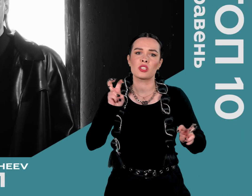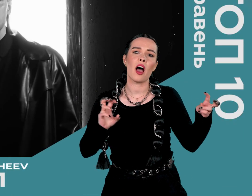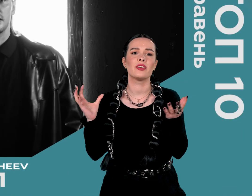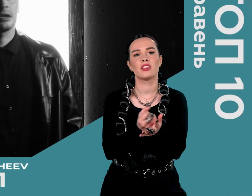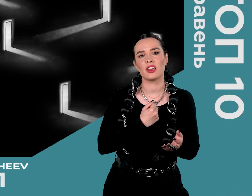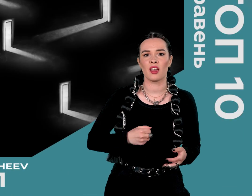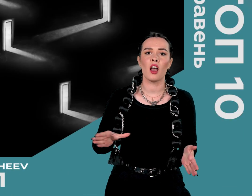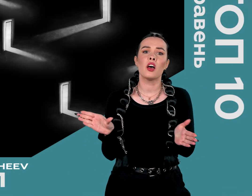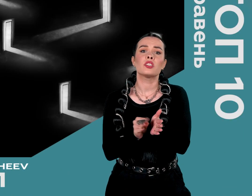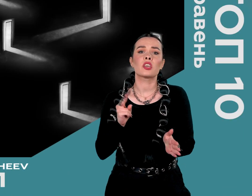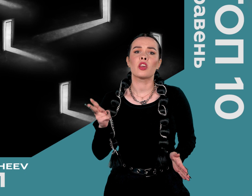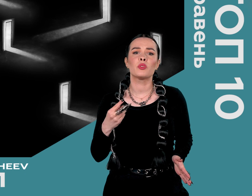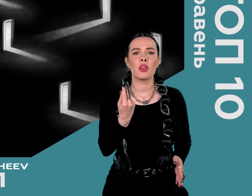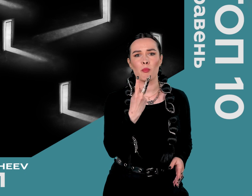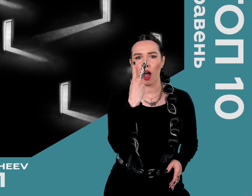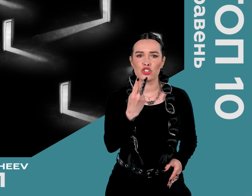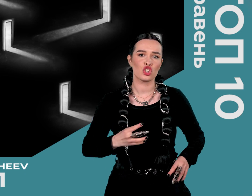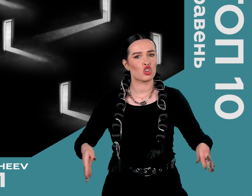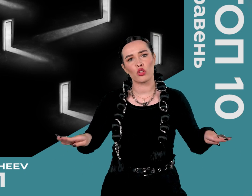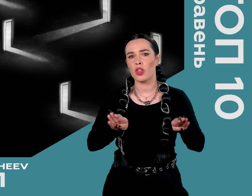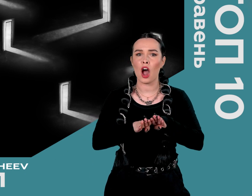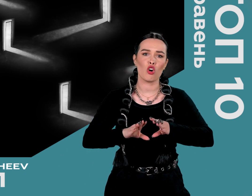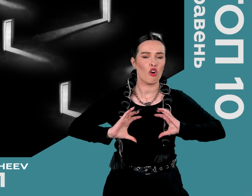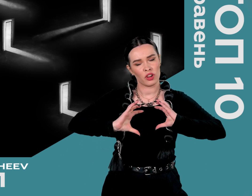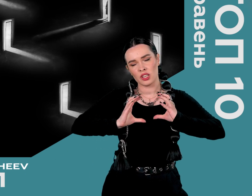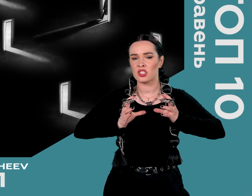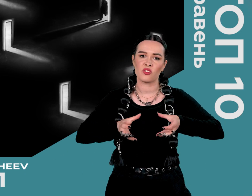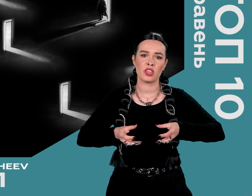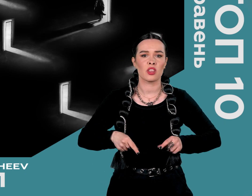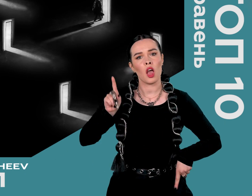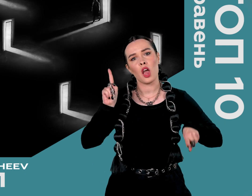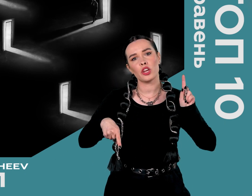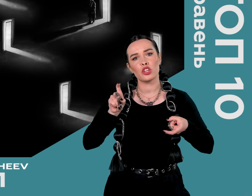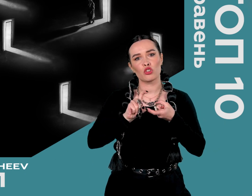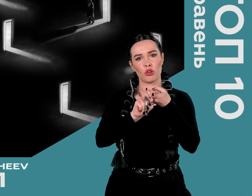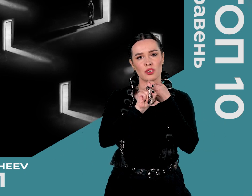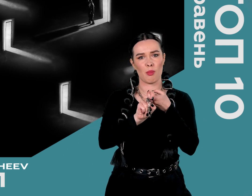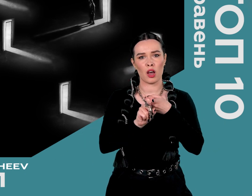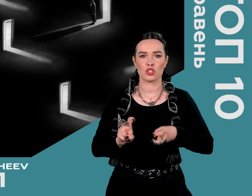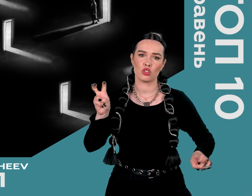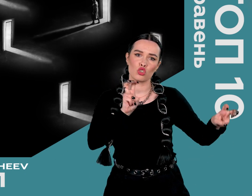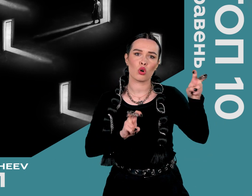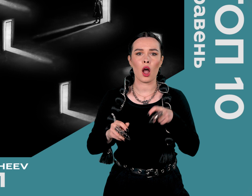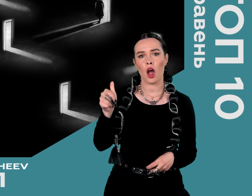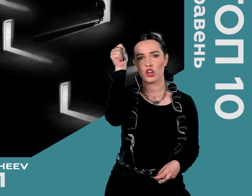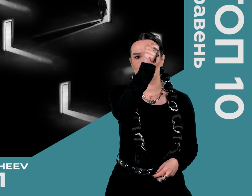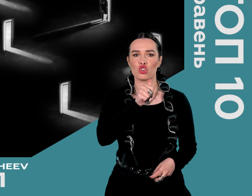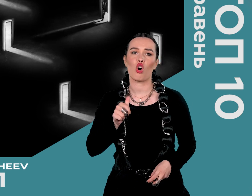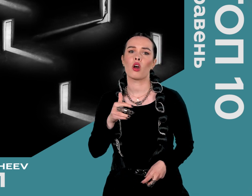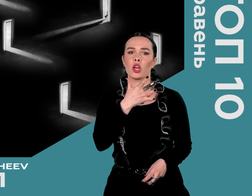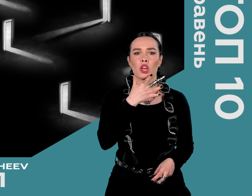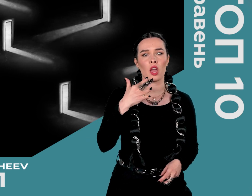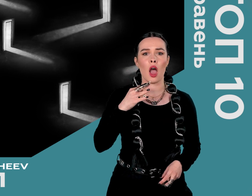Важко знайти, з ким ти бачиш однаковий світ. Іноді пазу